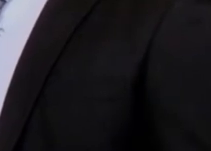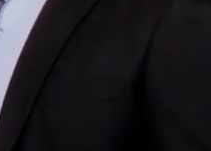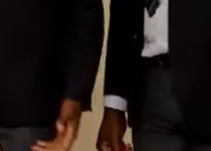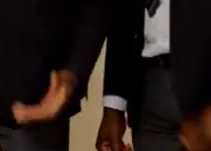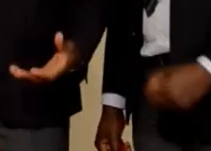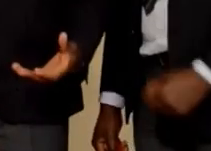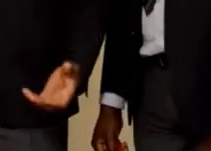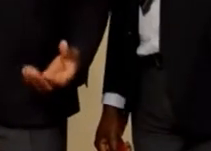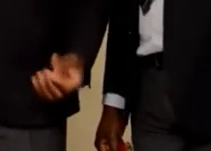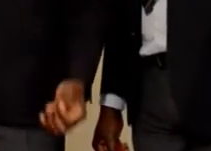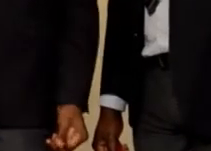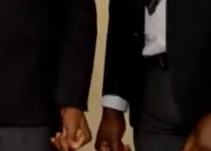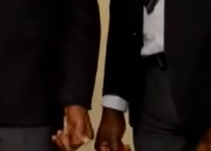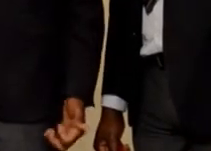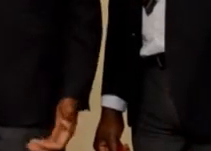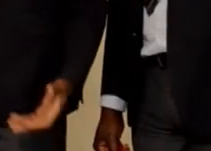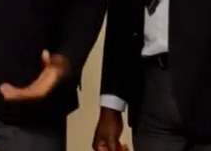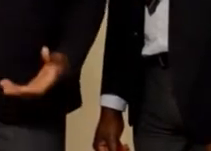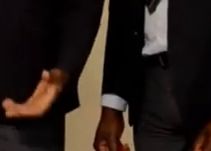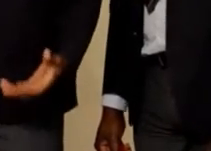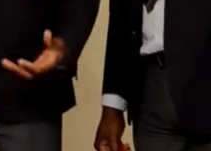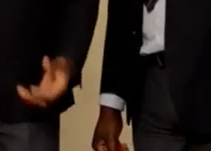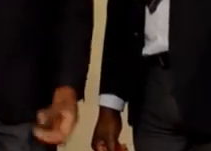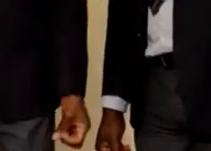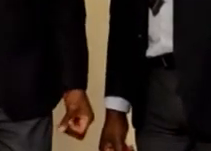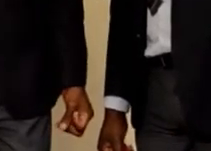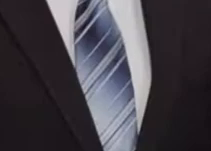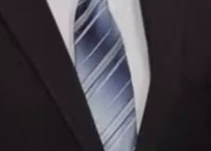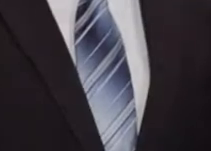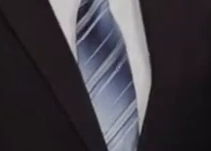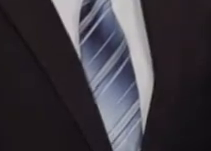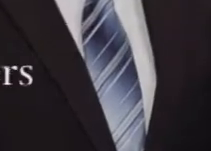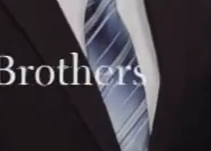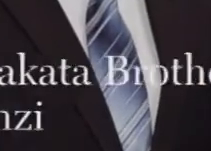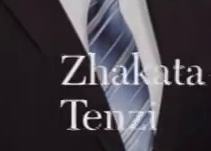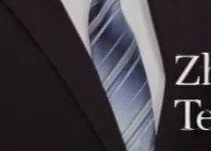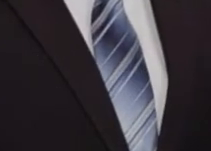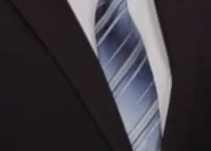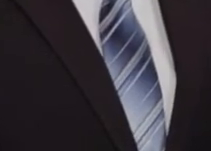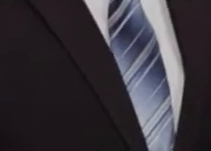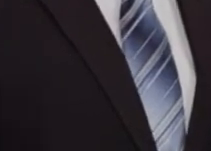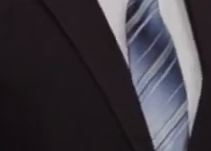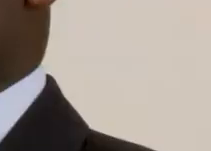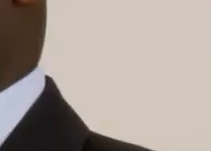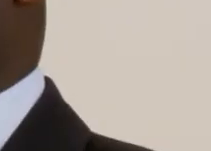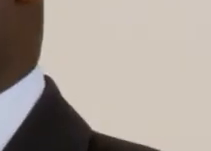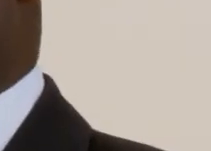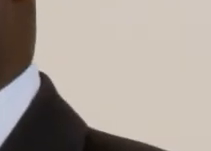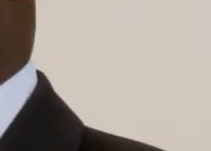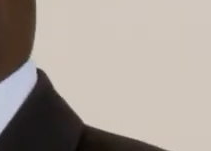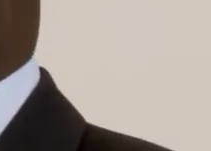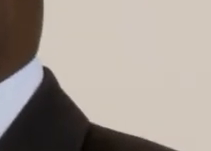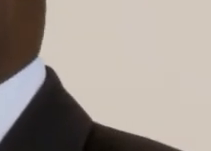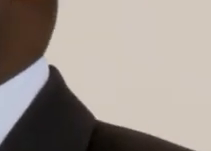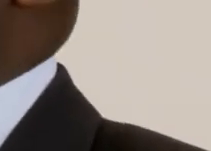Mezietzo mananda di bata timido dombo di